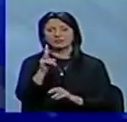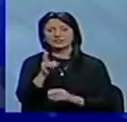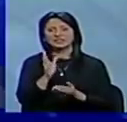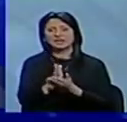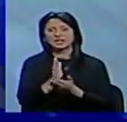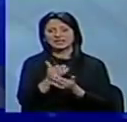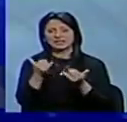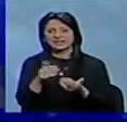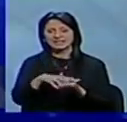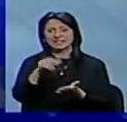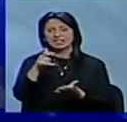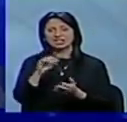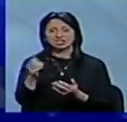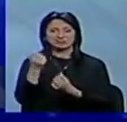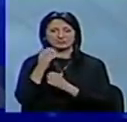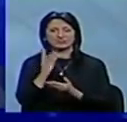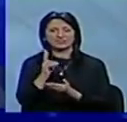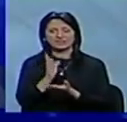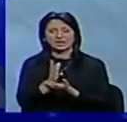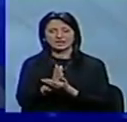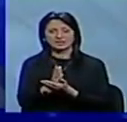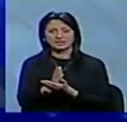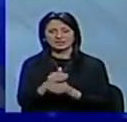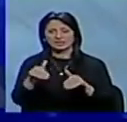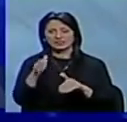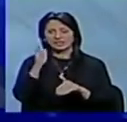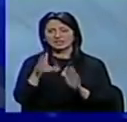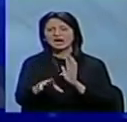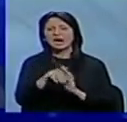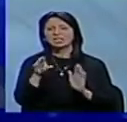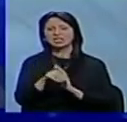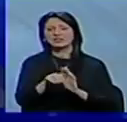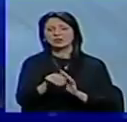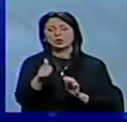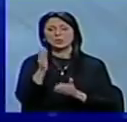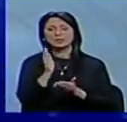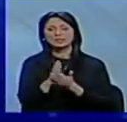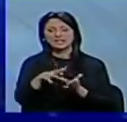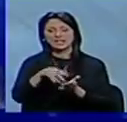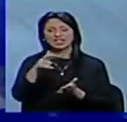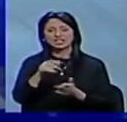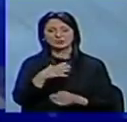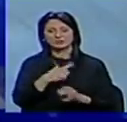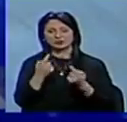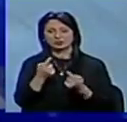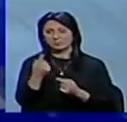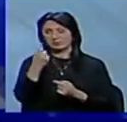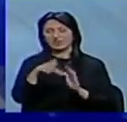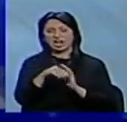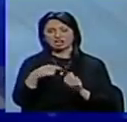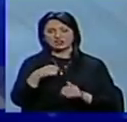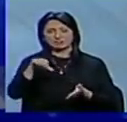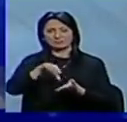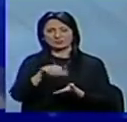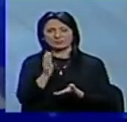არიან დღეს გირჩის ხარდამჭერები. კვირას იქნება არჩევნები, რომელიც არის გირჩისთვის ძალიან მნიშვნელოვანი. პირველი არჩევნები, რომელშიც ვიღებ